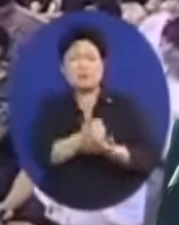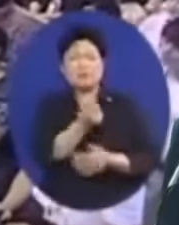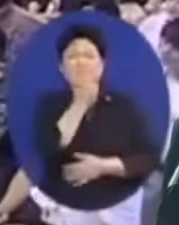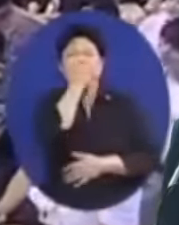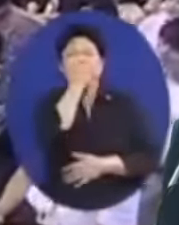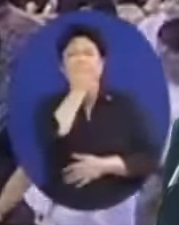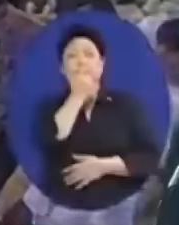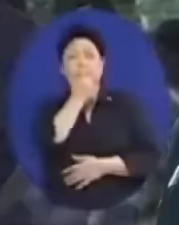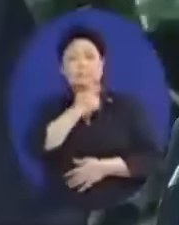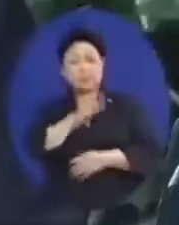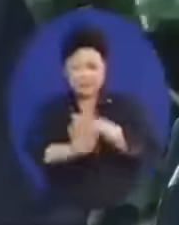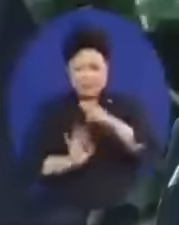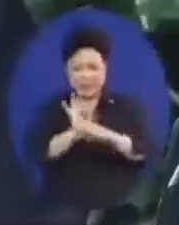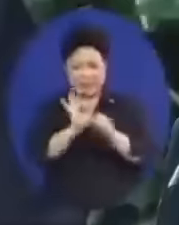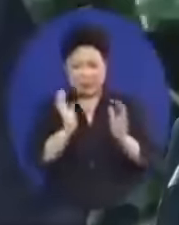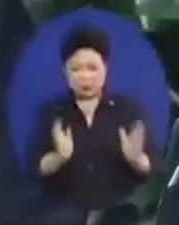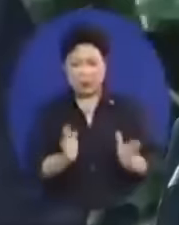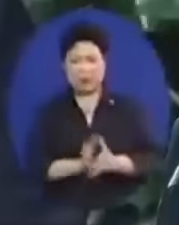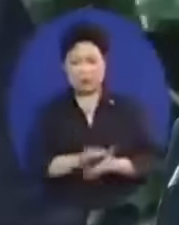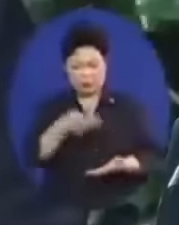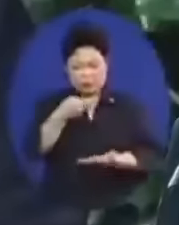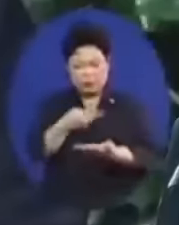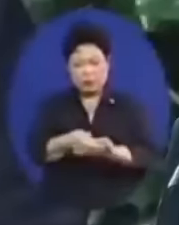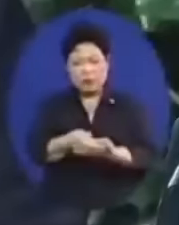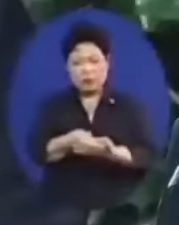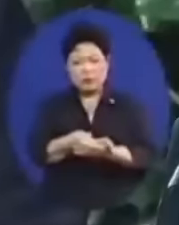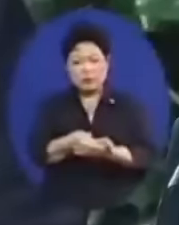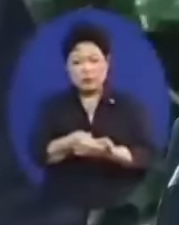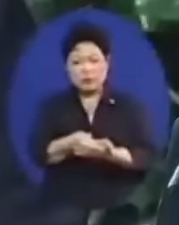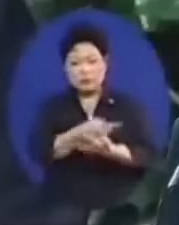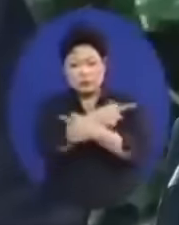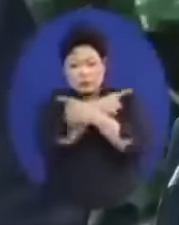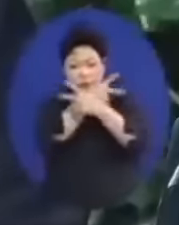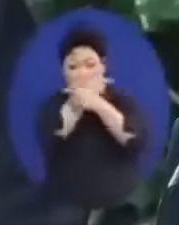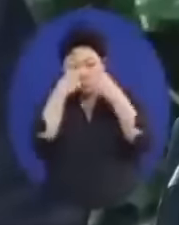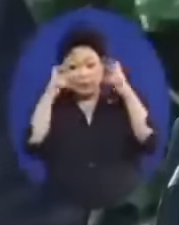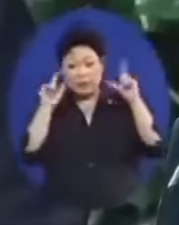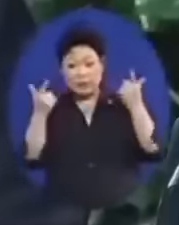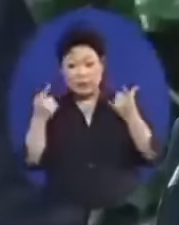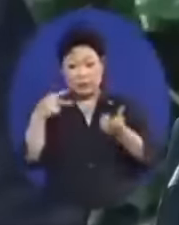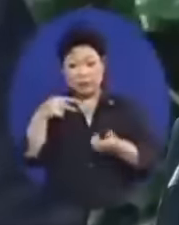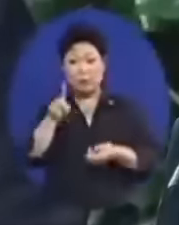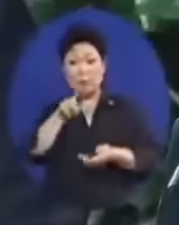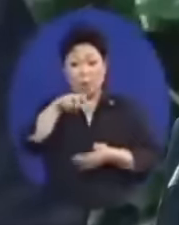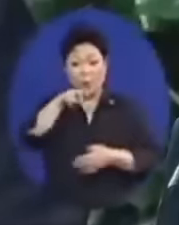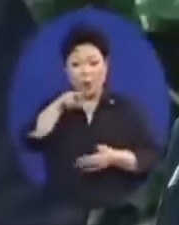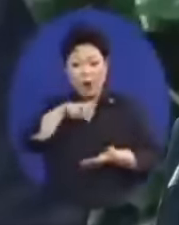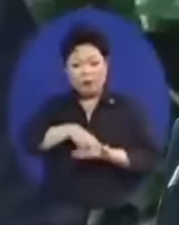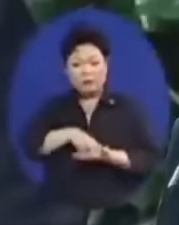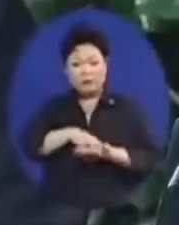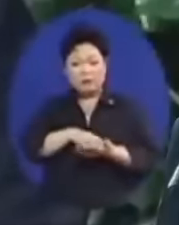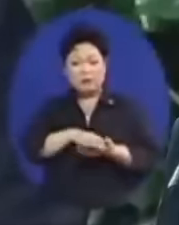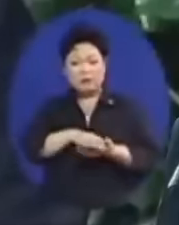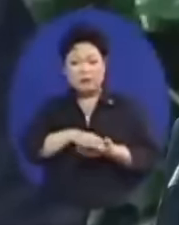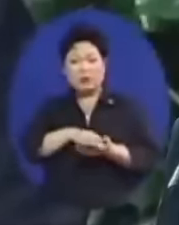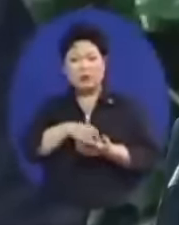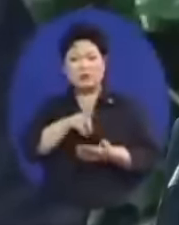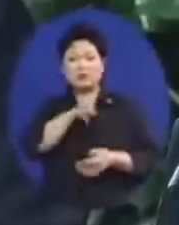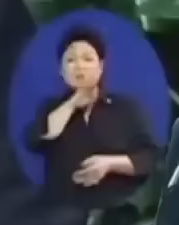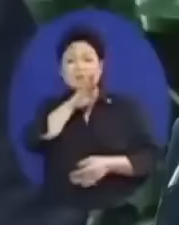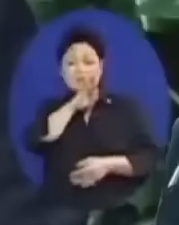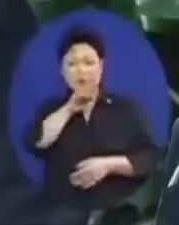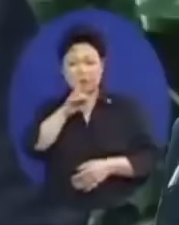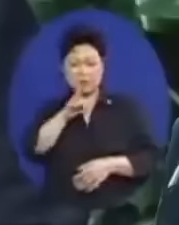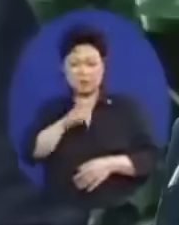것입니다. 10년 동안 누워서 주무시지 않고 앉아서 돌을 닦은 한국의 한